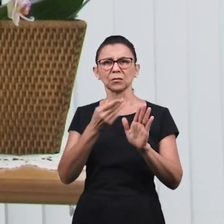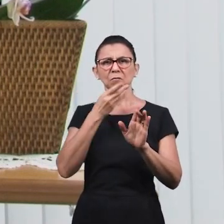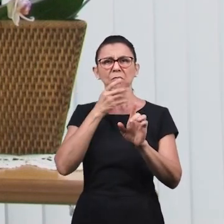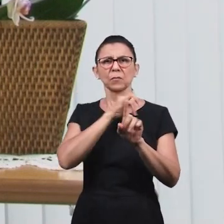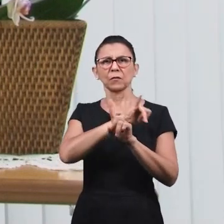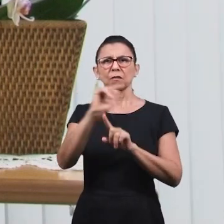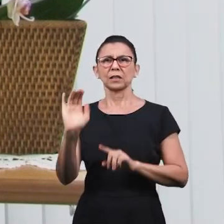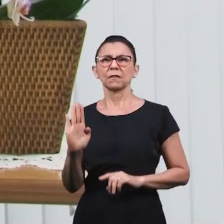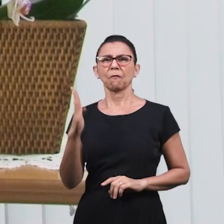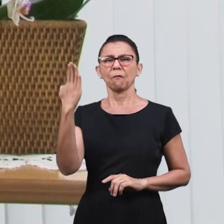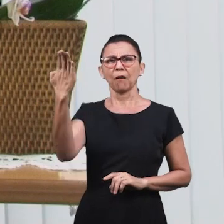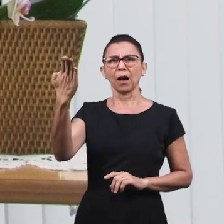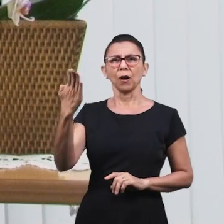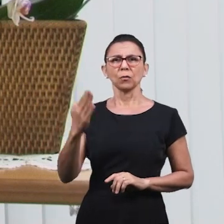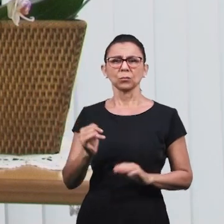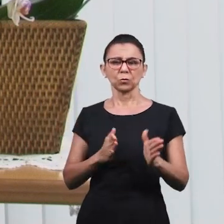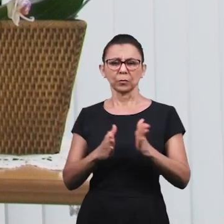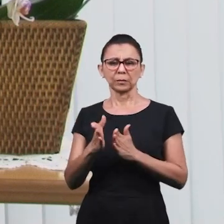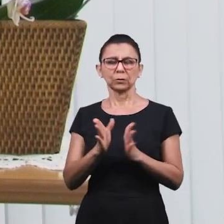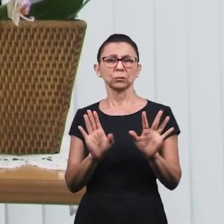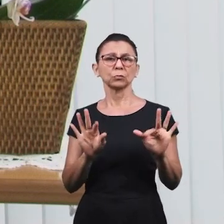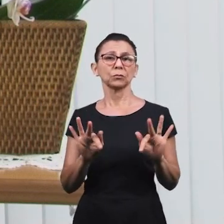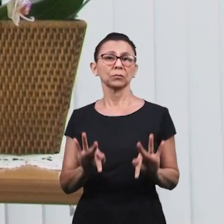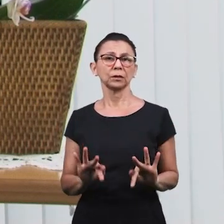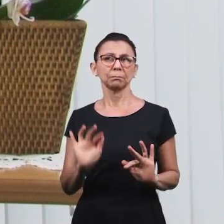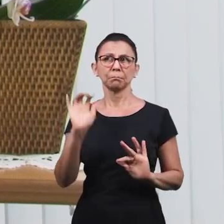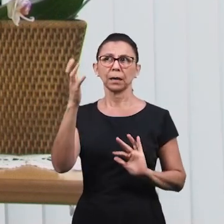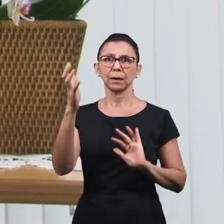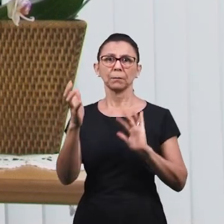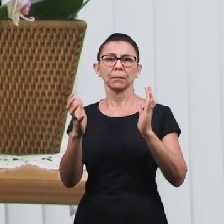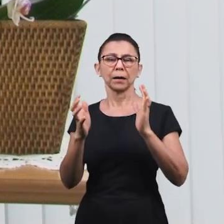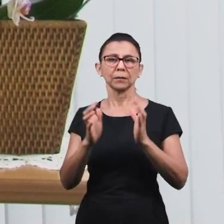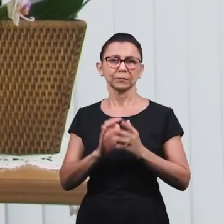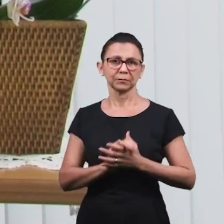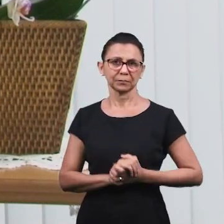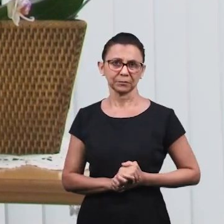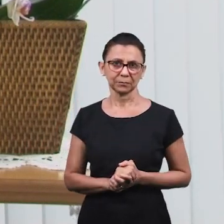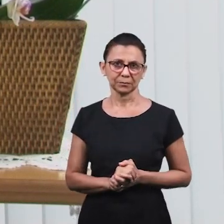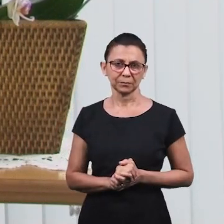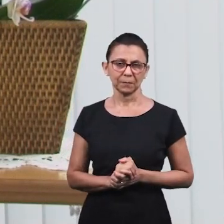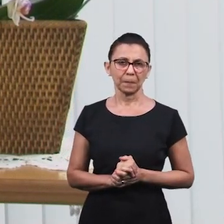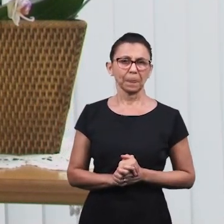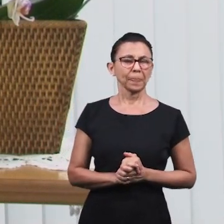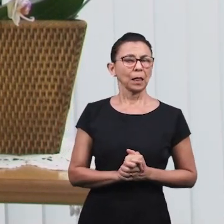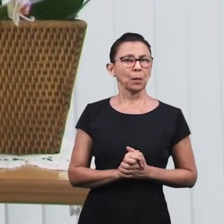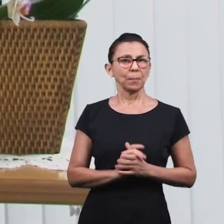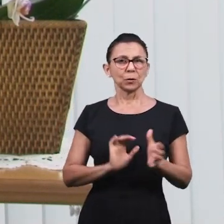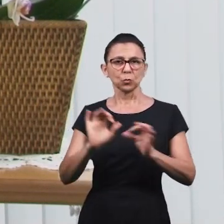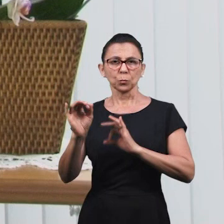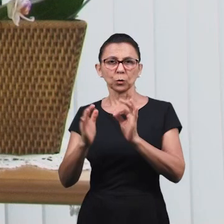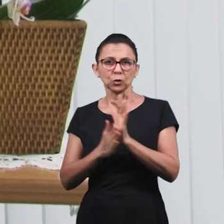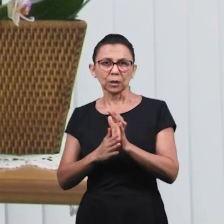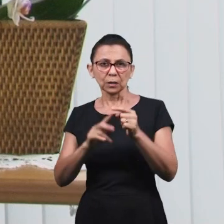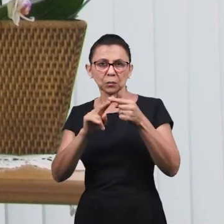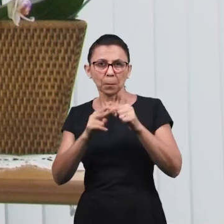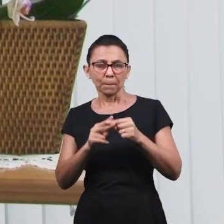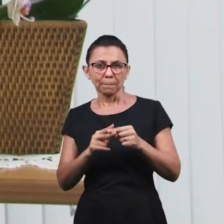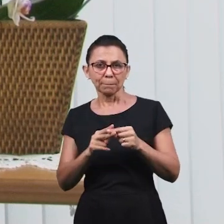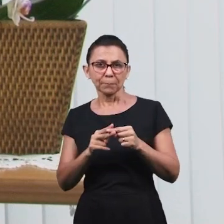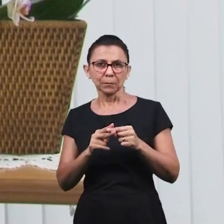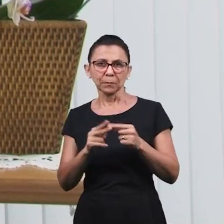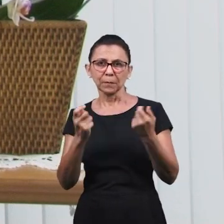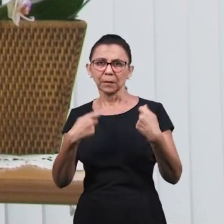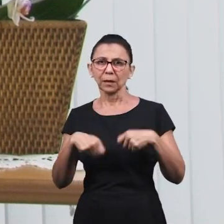maîtres, de la fin. Et mes bien-aimés, nous pouvons affirmer une